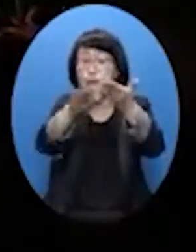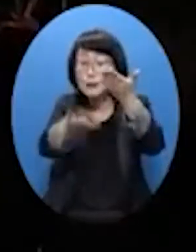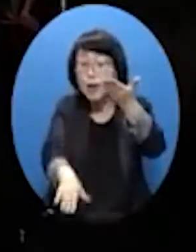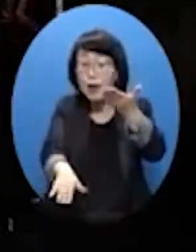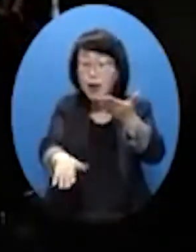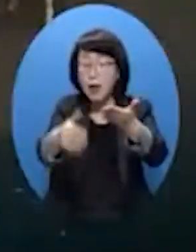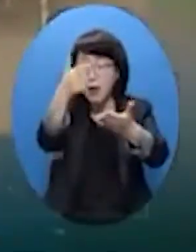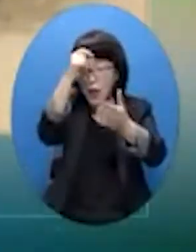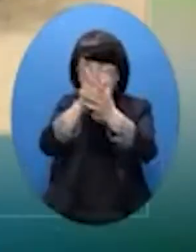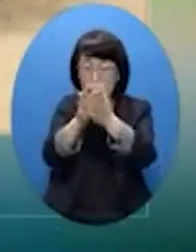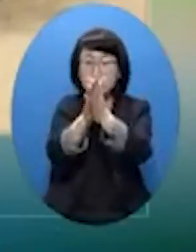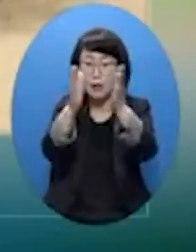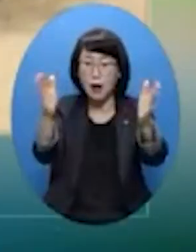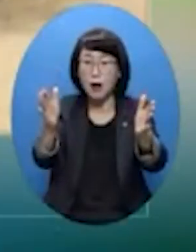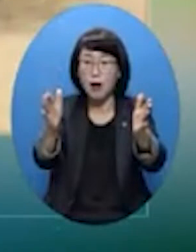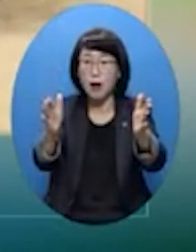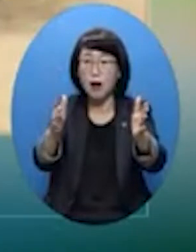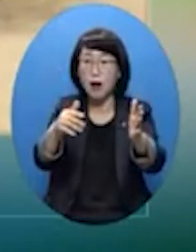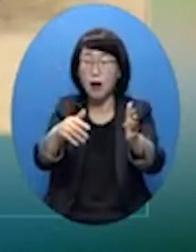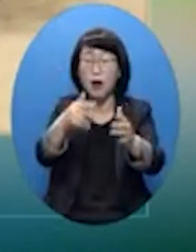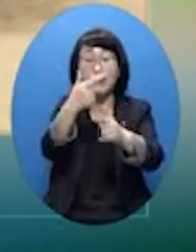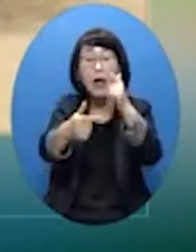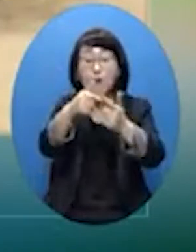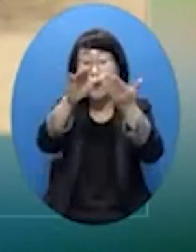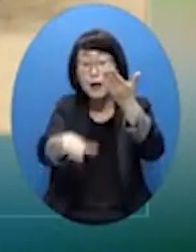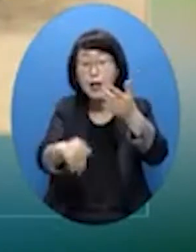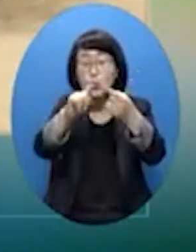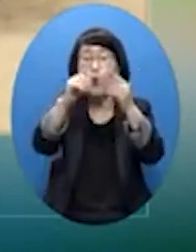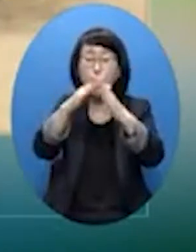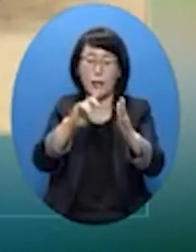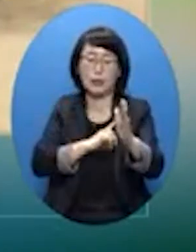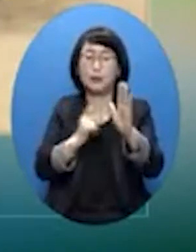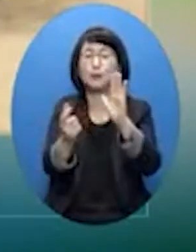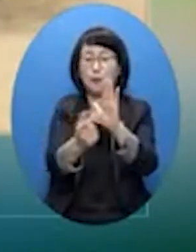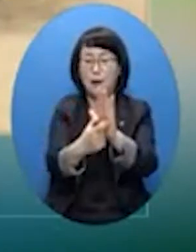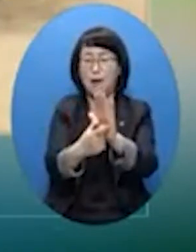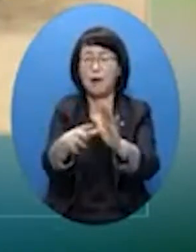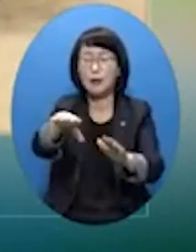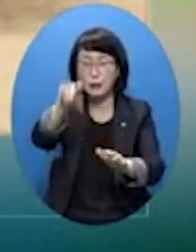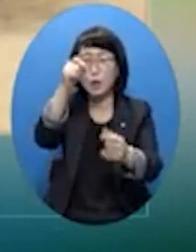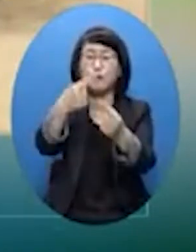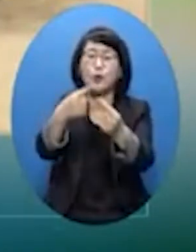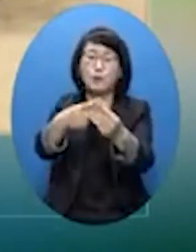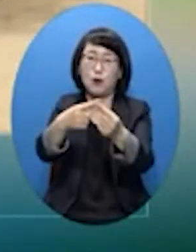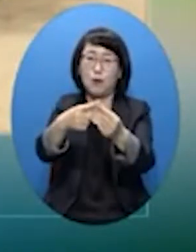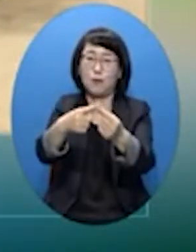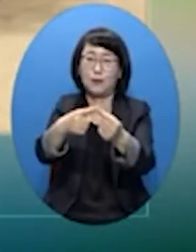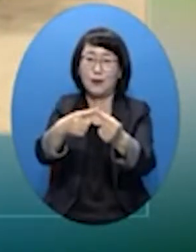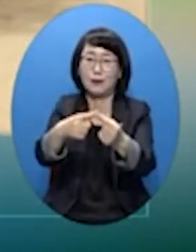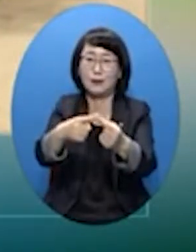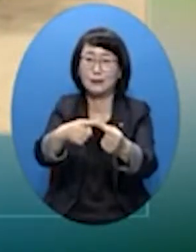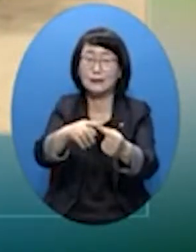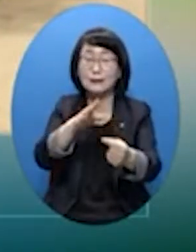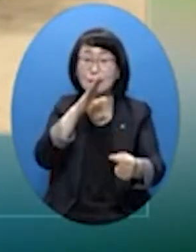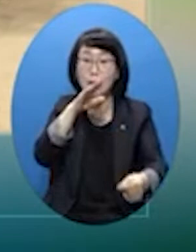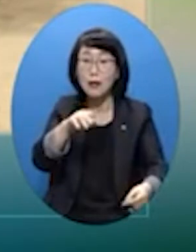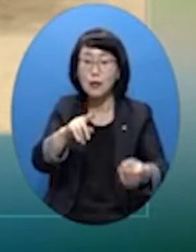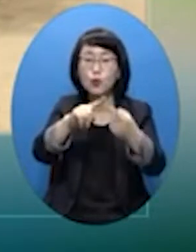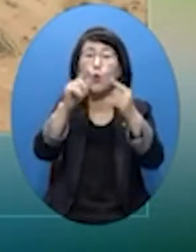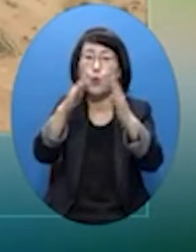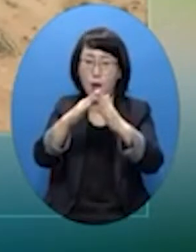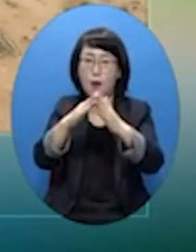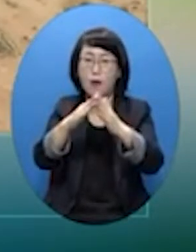지역민들이 이곳을 나 말에 교회 라고 불렀습니다 저것이 첫 번째 교회 및 않아 마르 드린 좋은 예배가 그 교회가 된